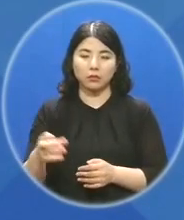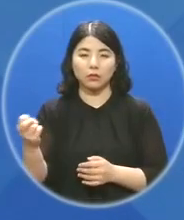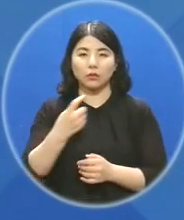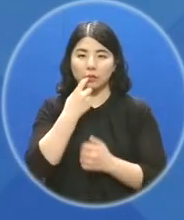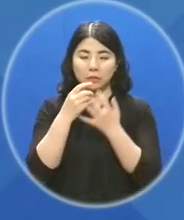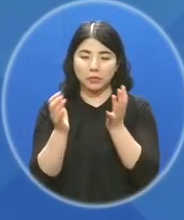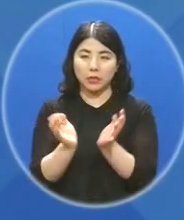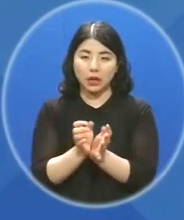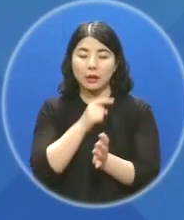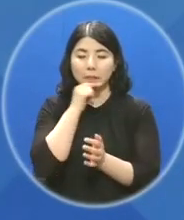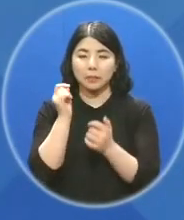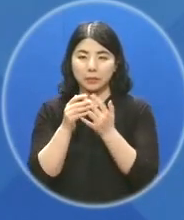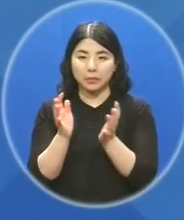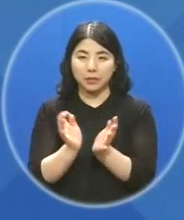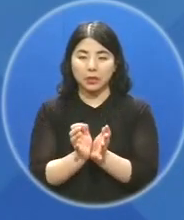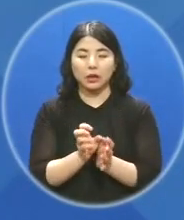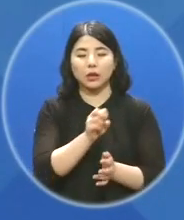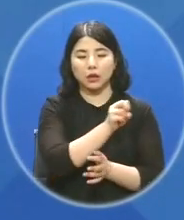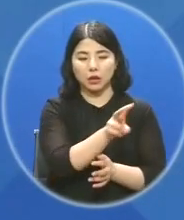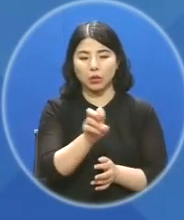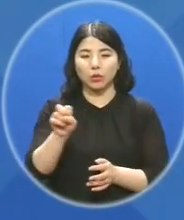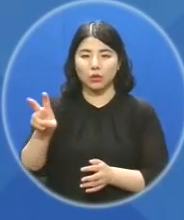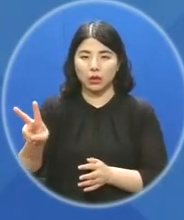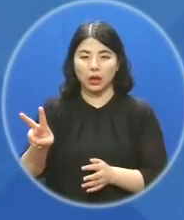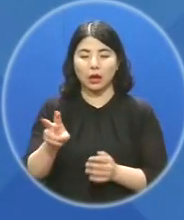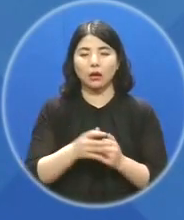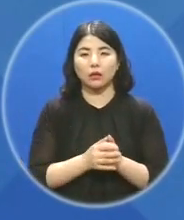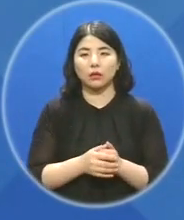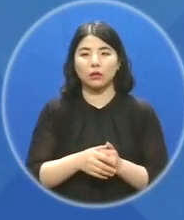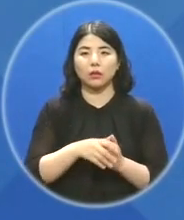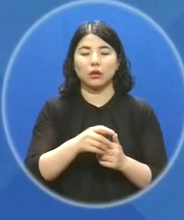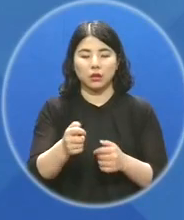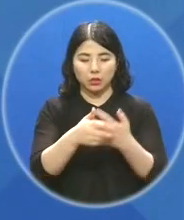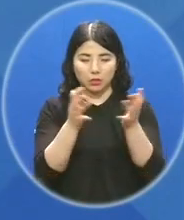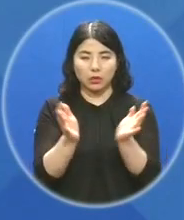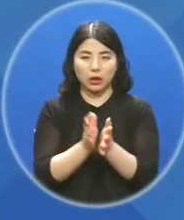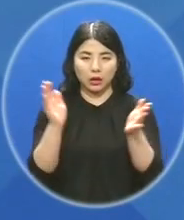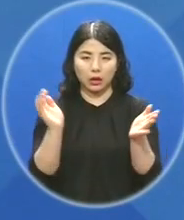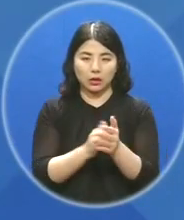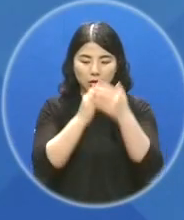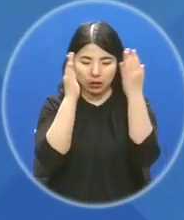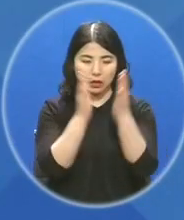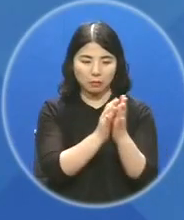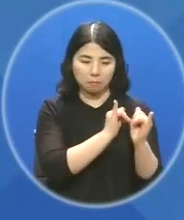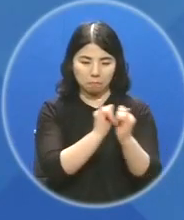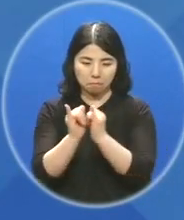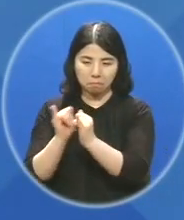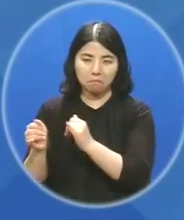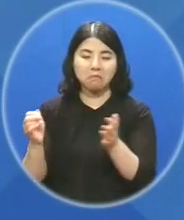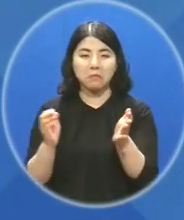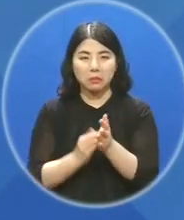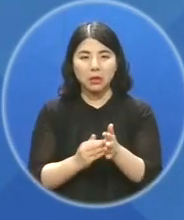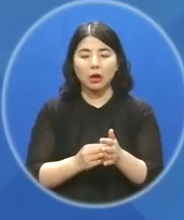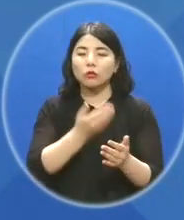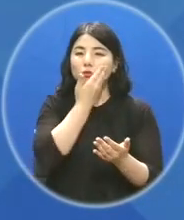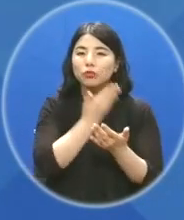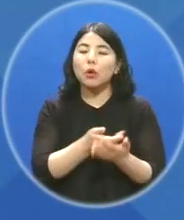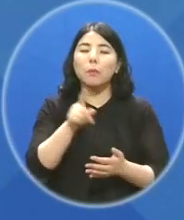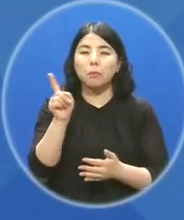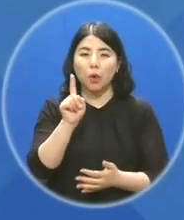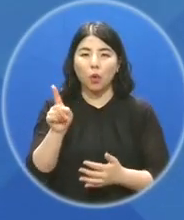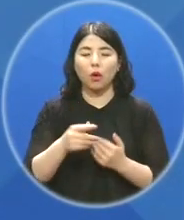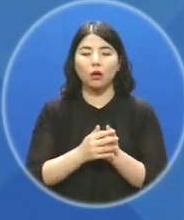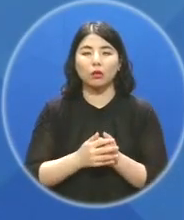의원, 그러니까 청주시의회 여야 소수당 정당까지 다 인터뷰를 했는데 요점인즉 이겁니다.